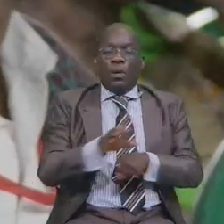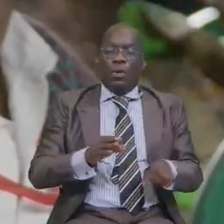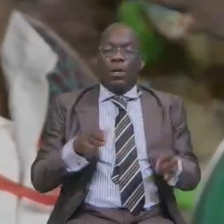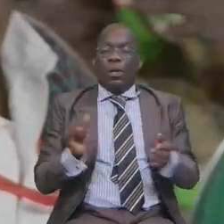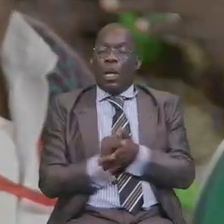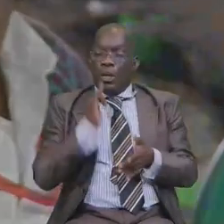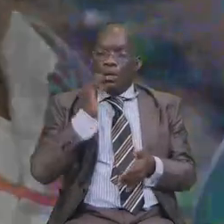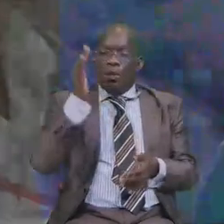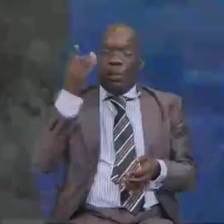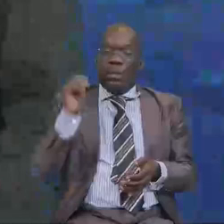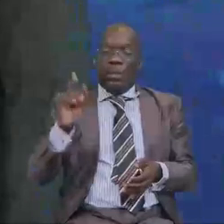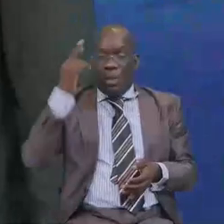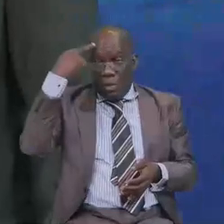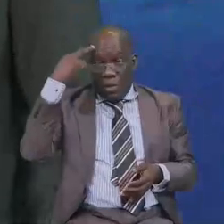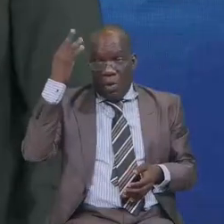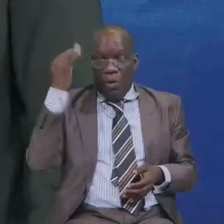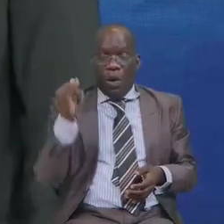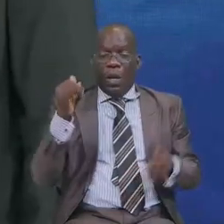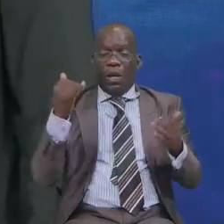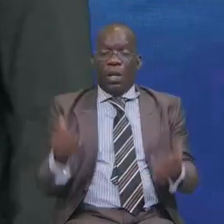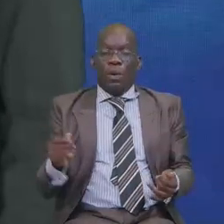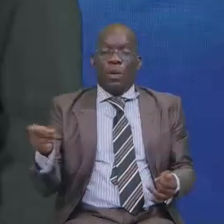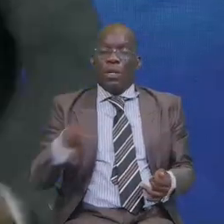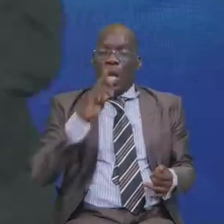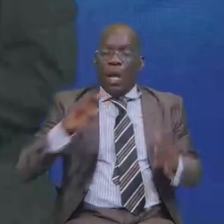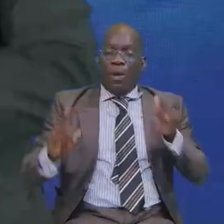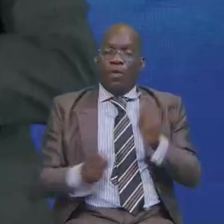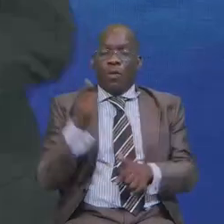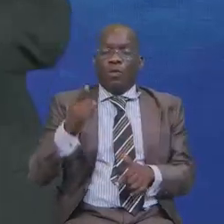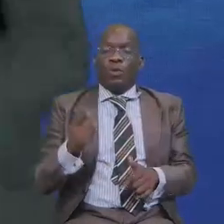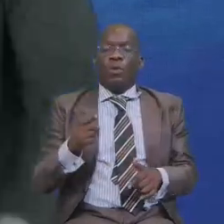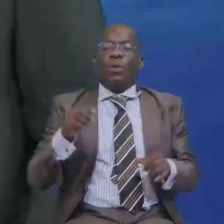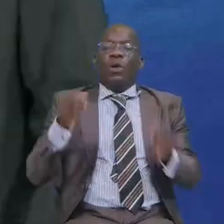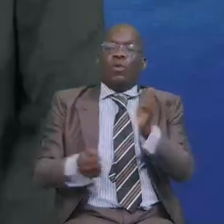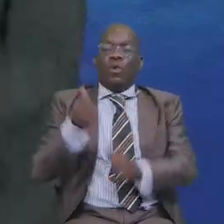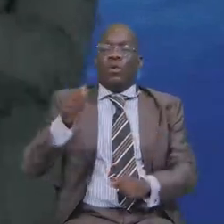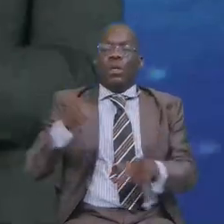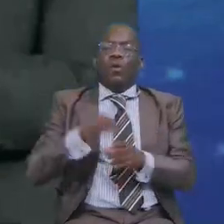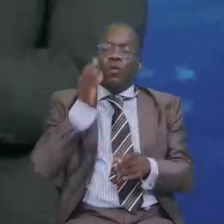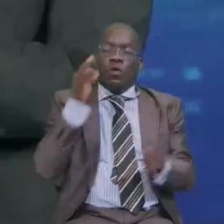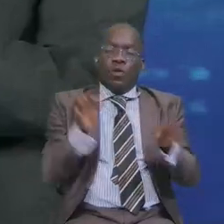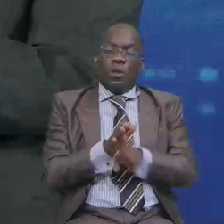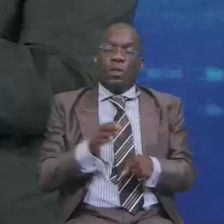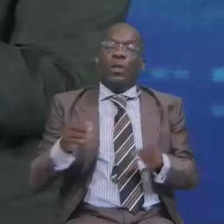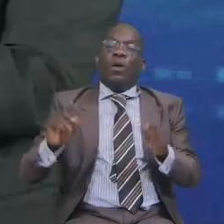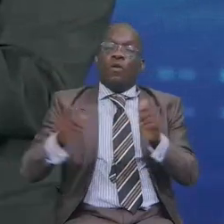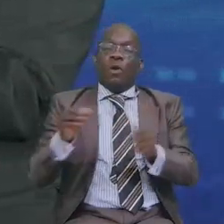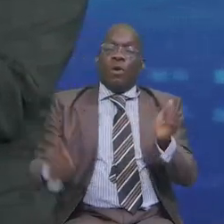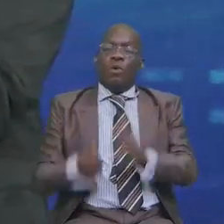Et voilà pourquoi maintenant, ils sont donc les premiers dans